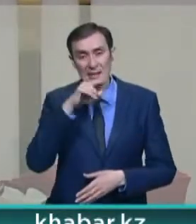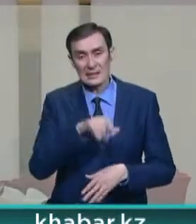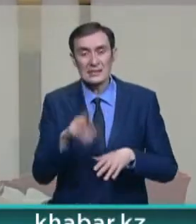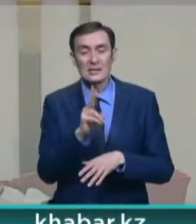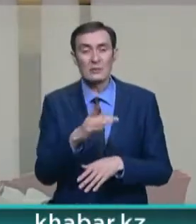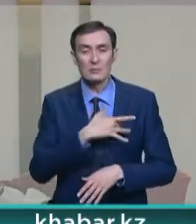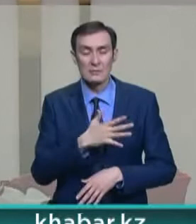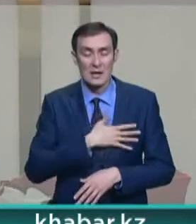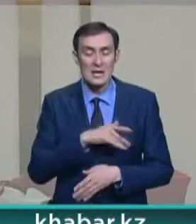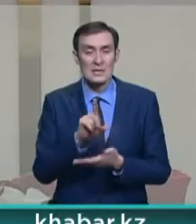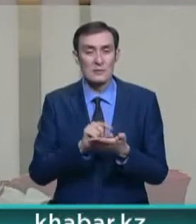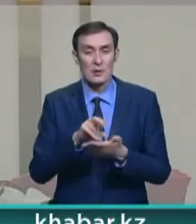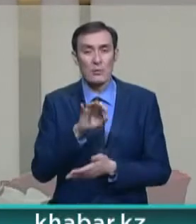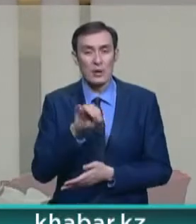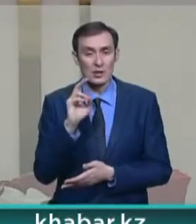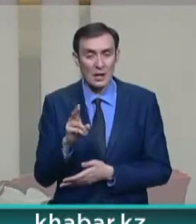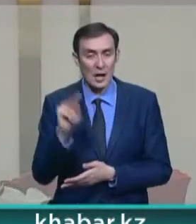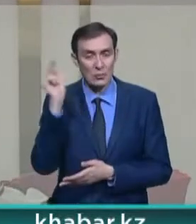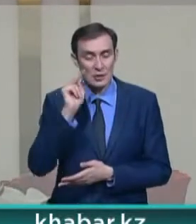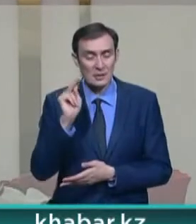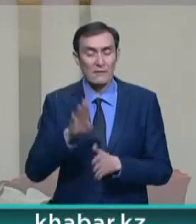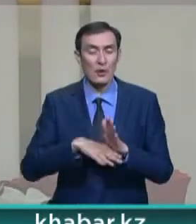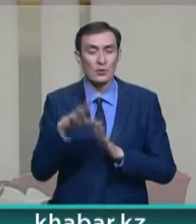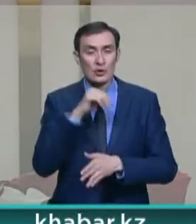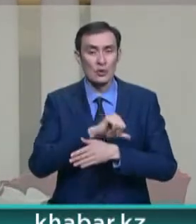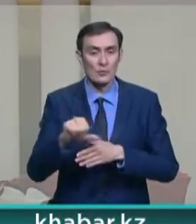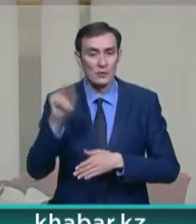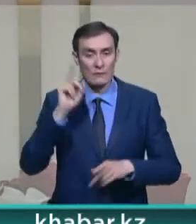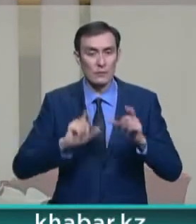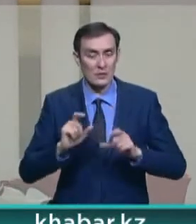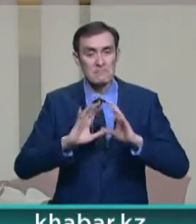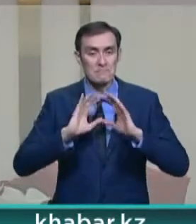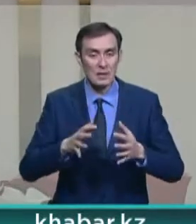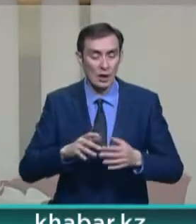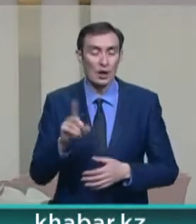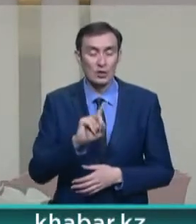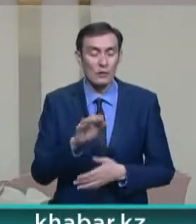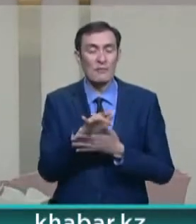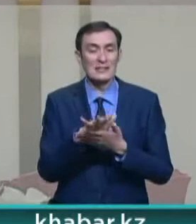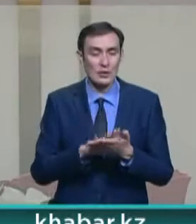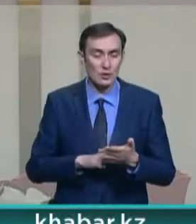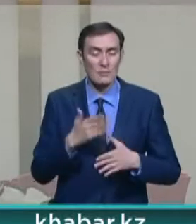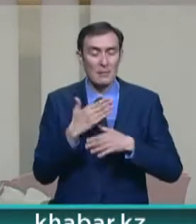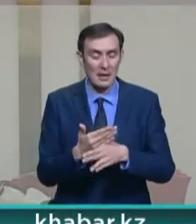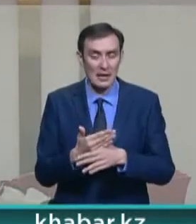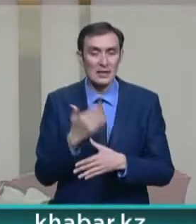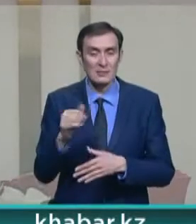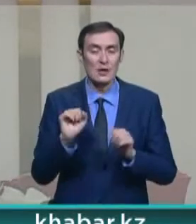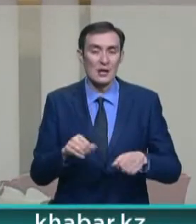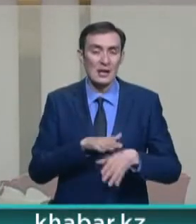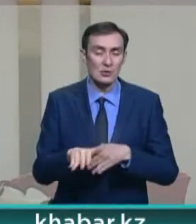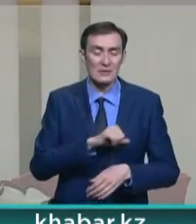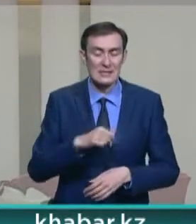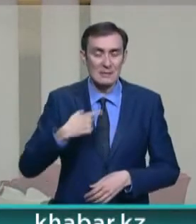присудили стипендию болашак получают образование в лучших зарубежных вузах мира что последующем помогает им реализовывать себя